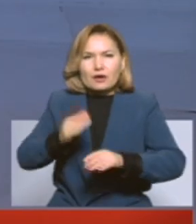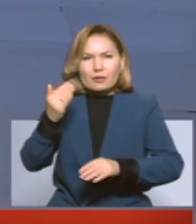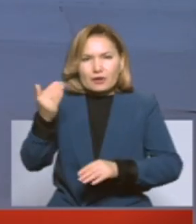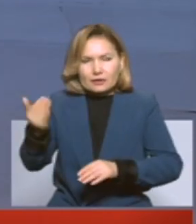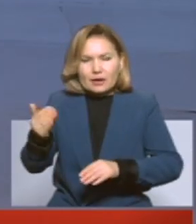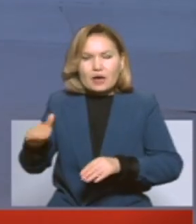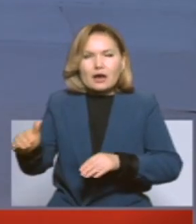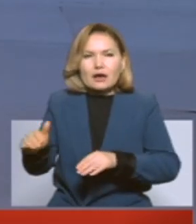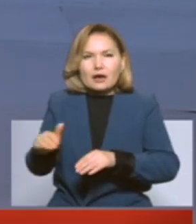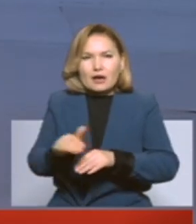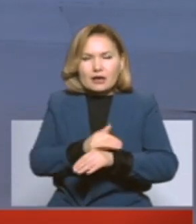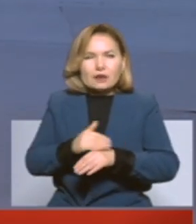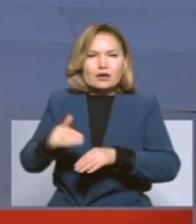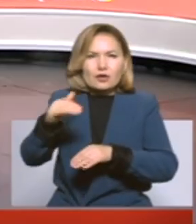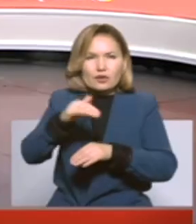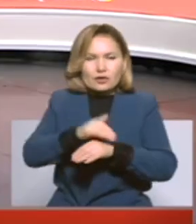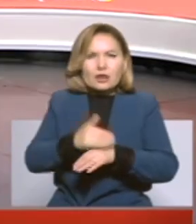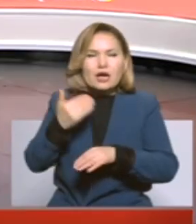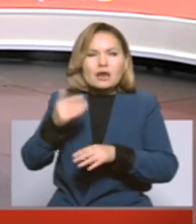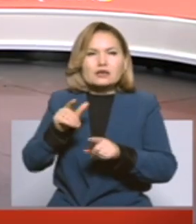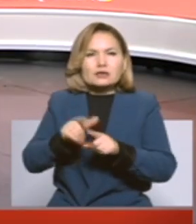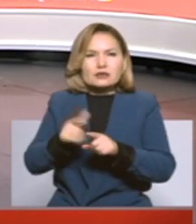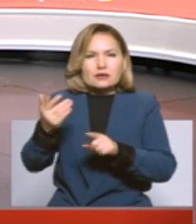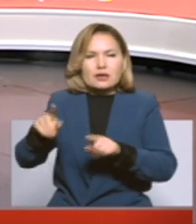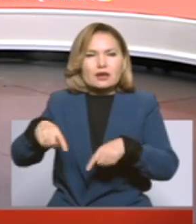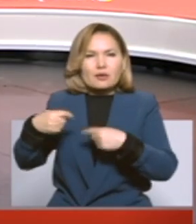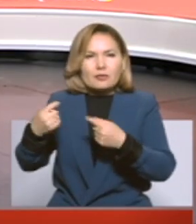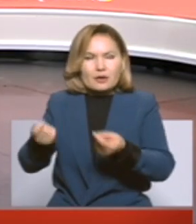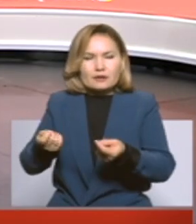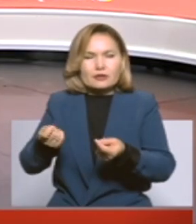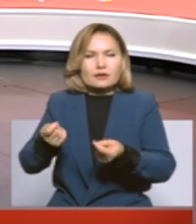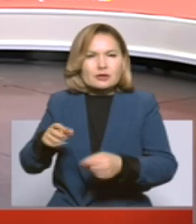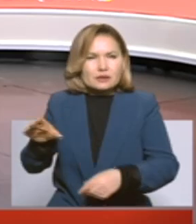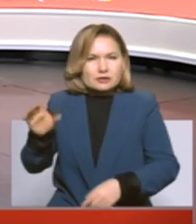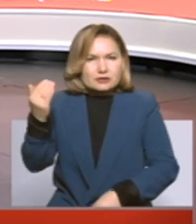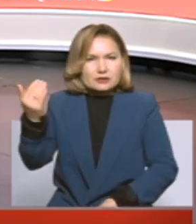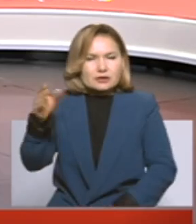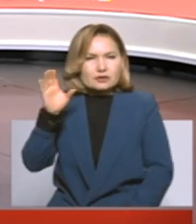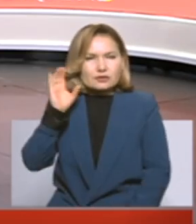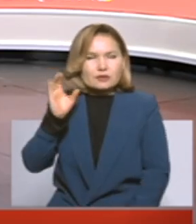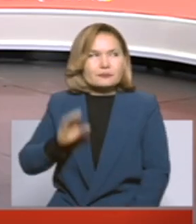білейік. Жандос, сіз тікелей эфирде, сіз мән-жайды баяндасаңыз.